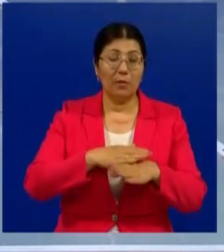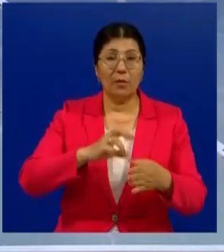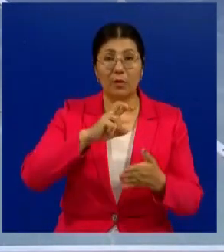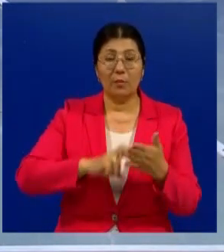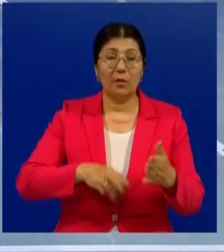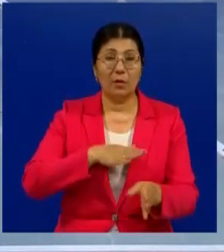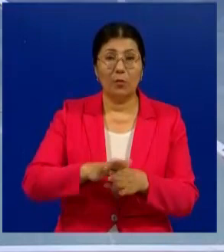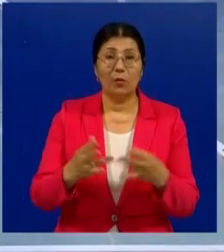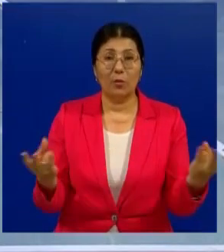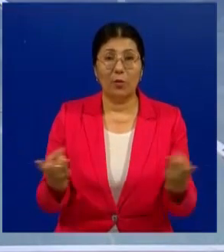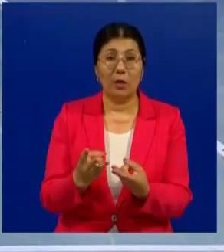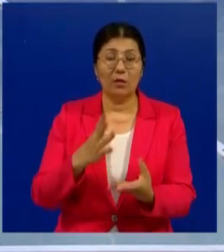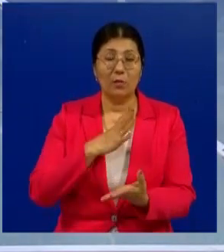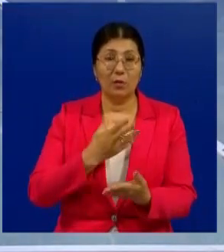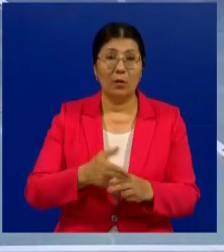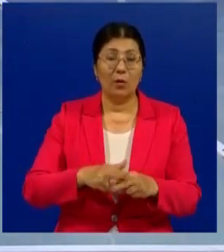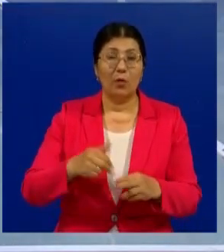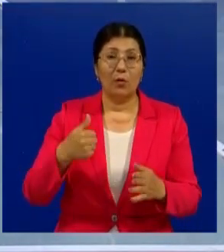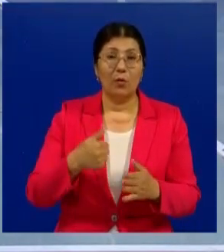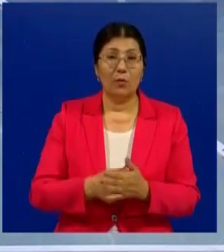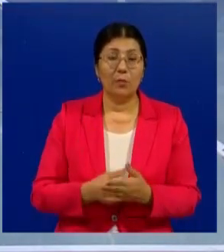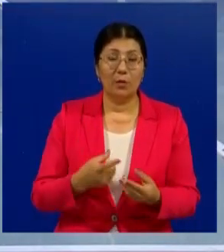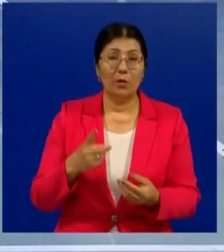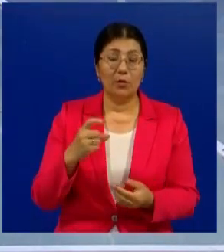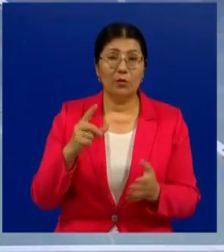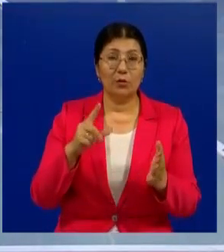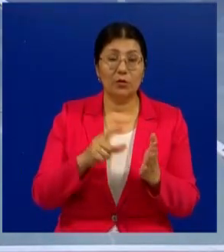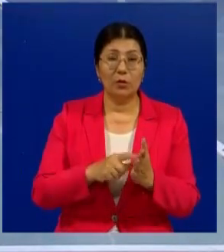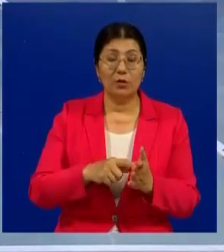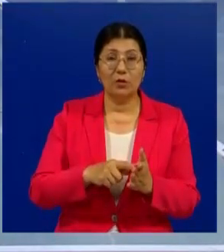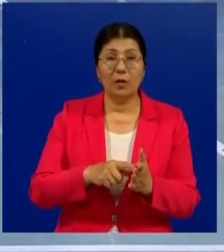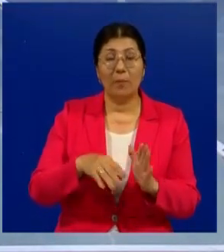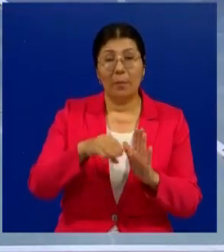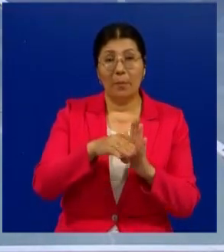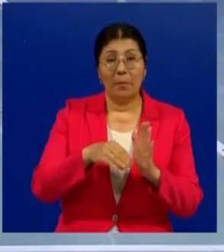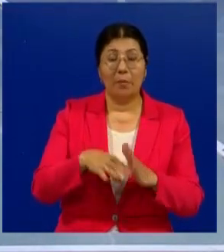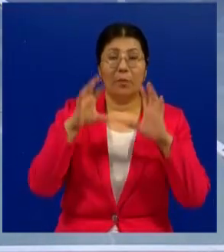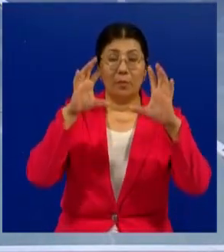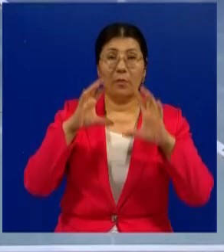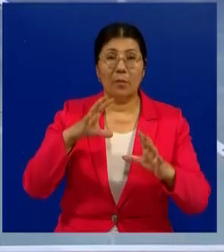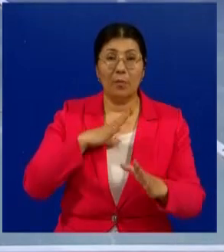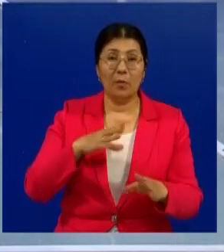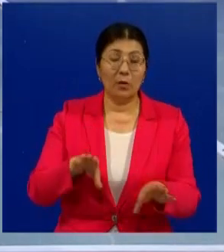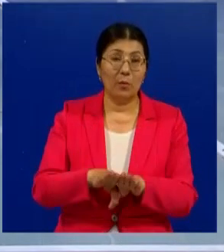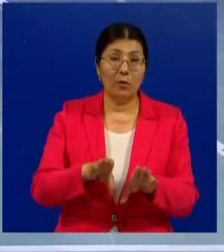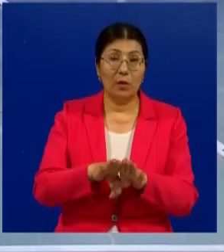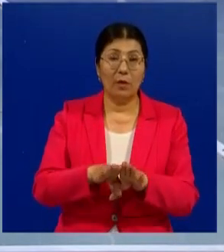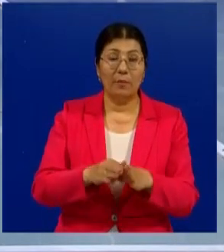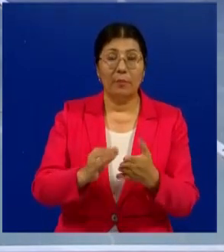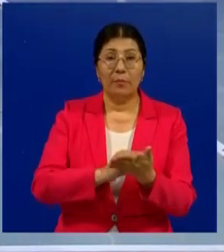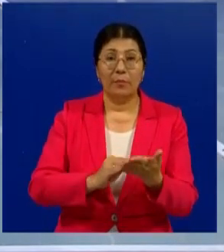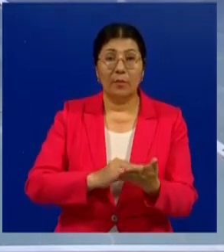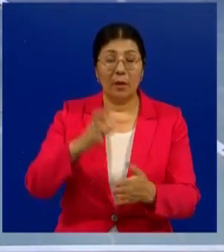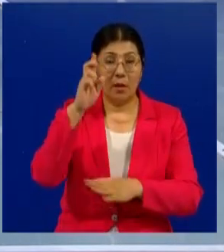қажет болды. Сол осы 61-дің 3-ші, содан кейін 107-ші бап дегенде болды. 107-ші бапта сол мемлекеттік